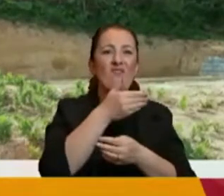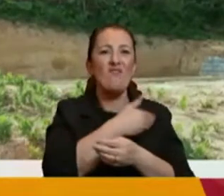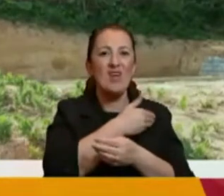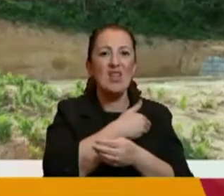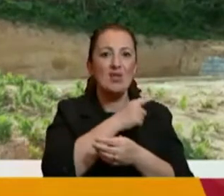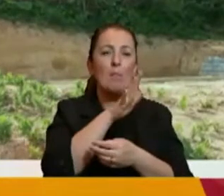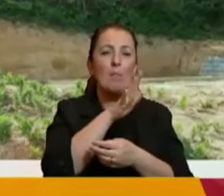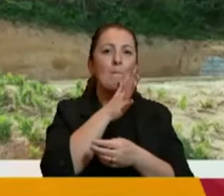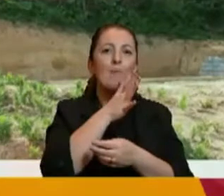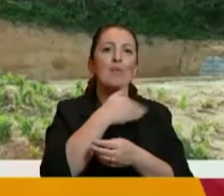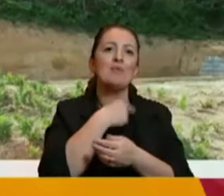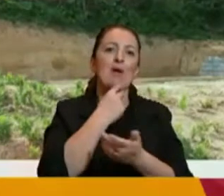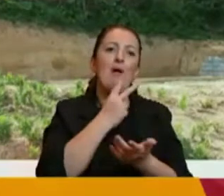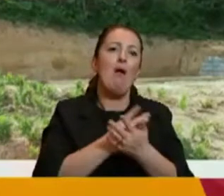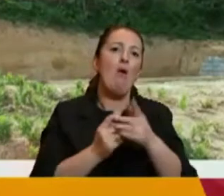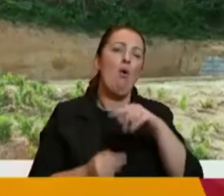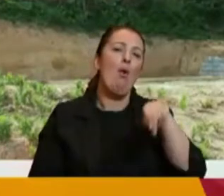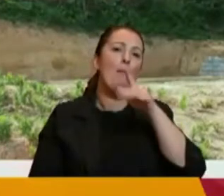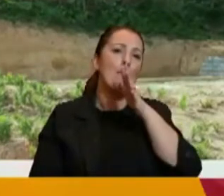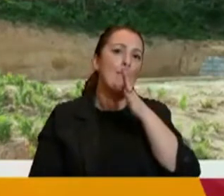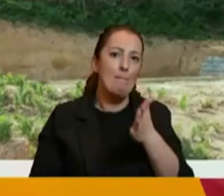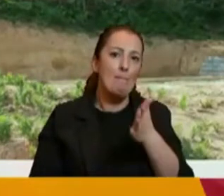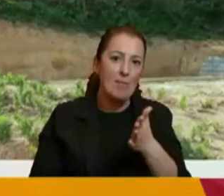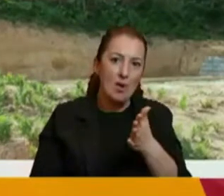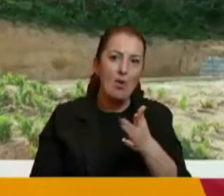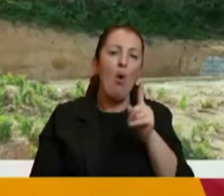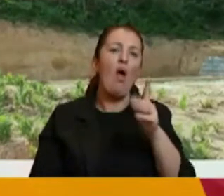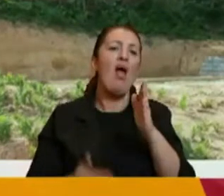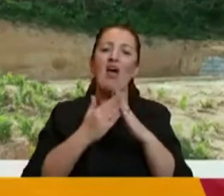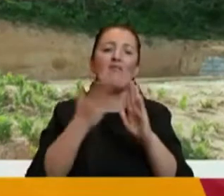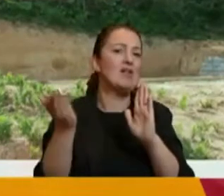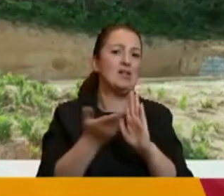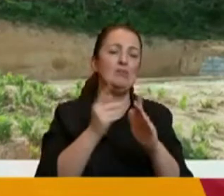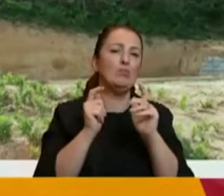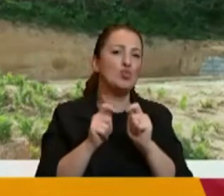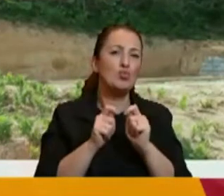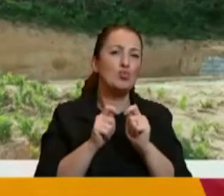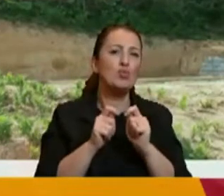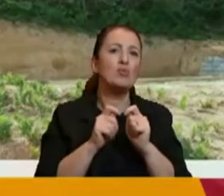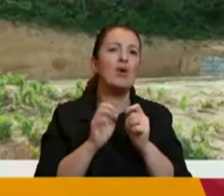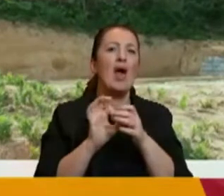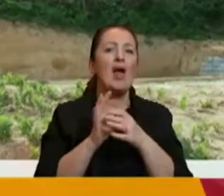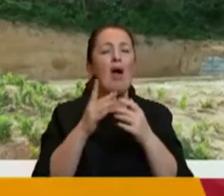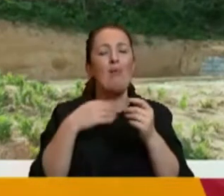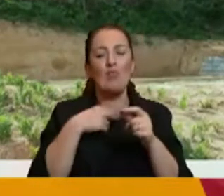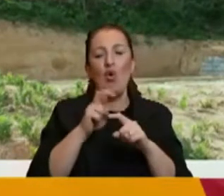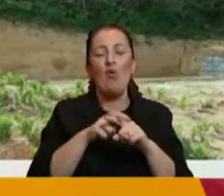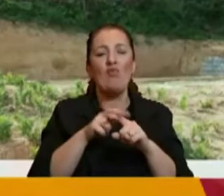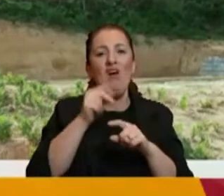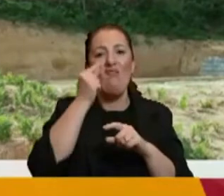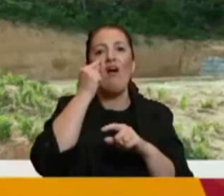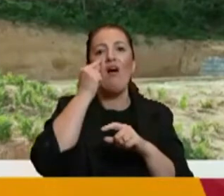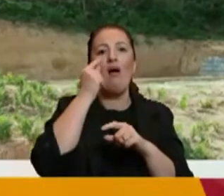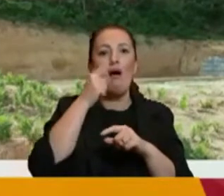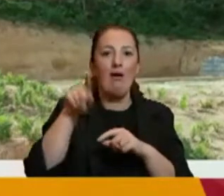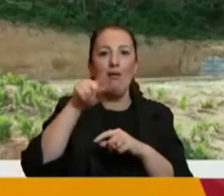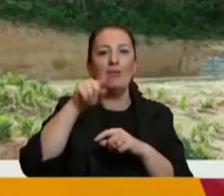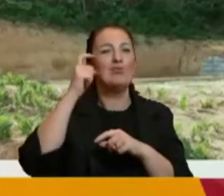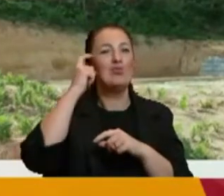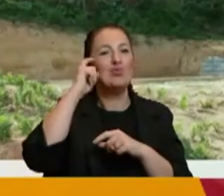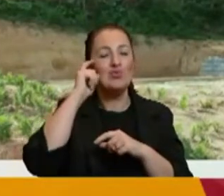biliyor zaten bizim buz sonunda yapacağımızı ama ne kadar süre otursam kağıdı düşüncesiyle